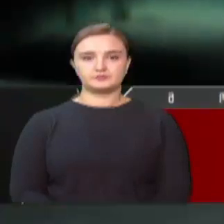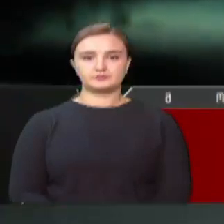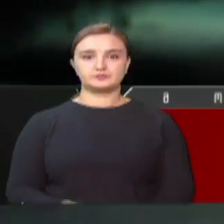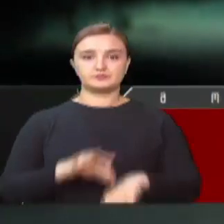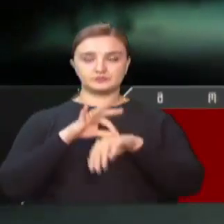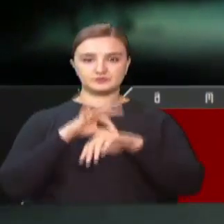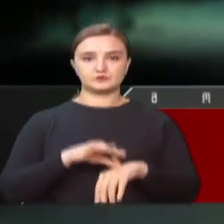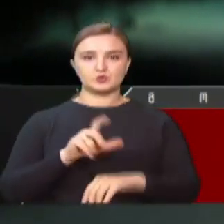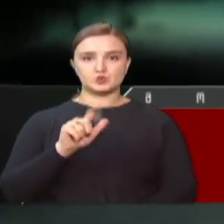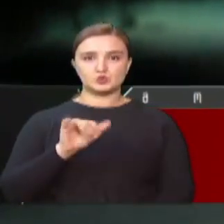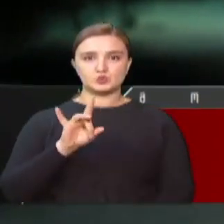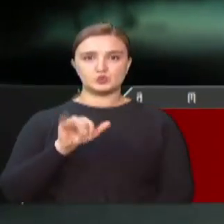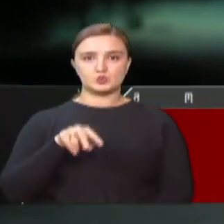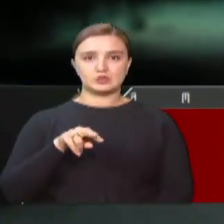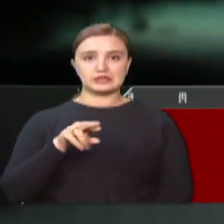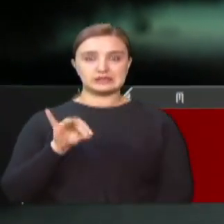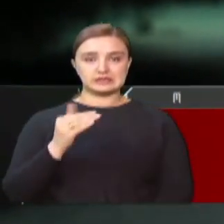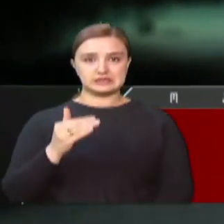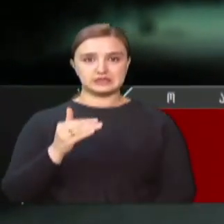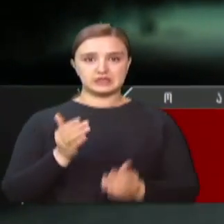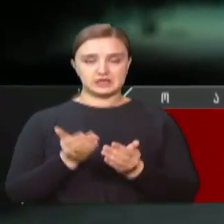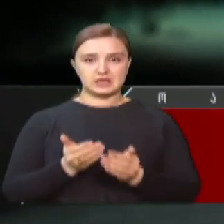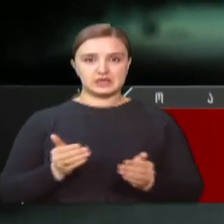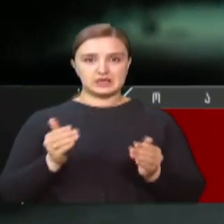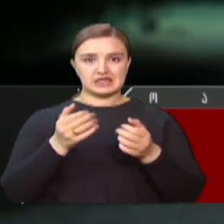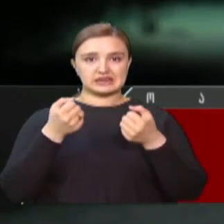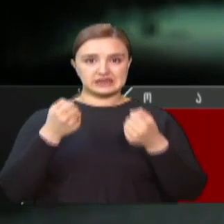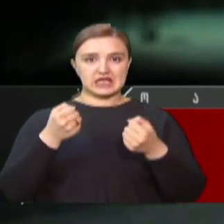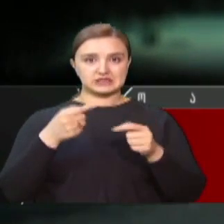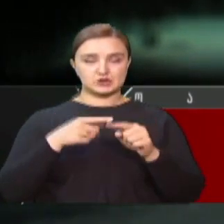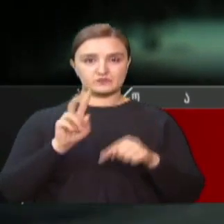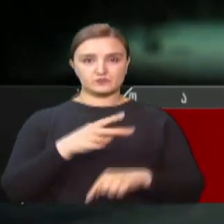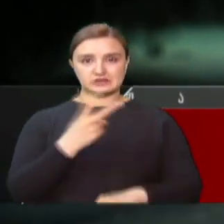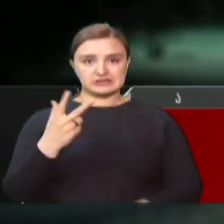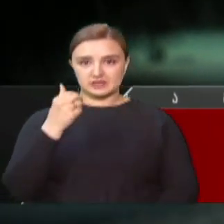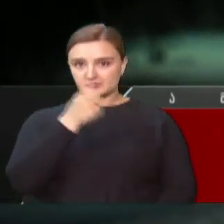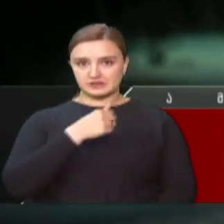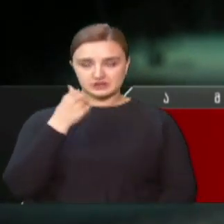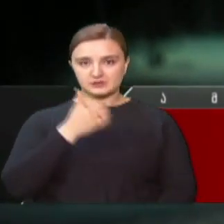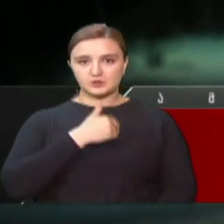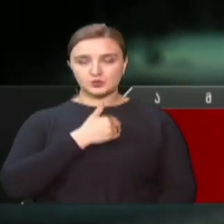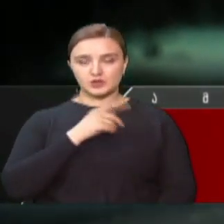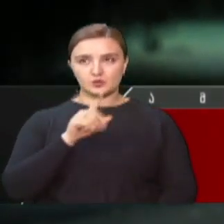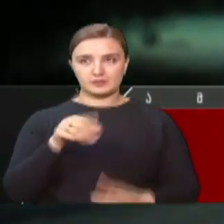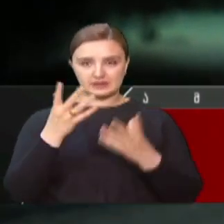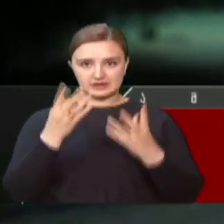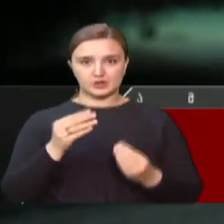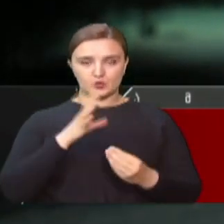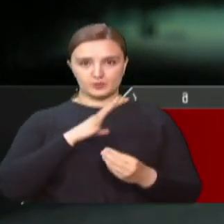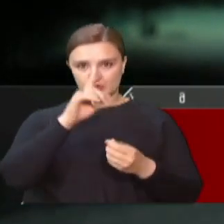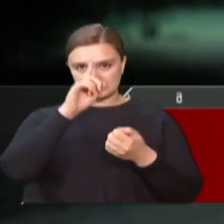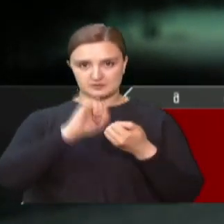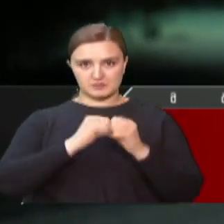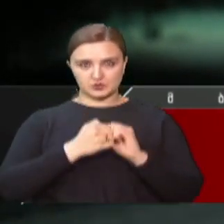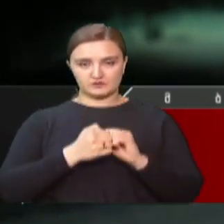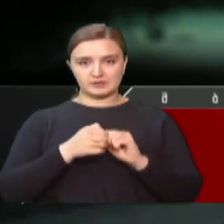ჩავატარეთ ზურლუდის თასი 2023. გვინდოდა რომ ეს დღე ყველასთვის გამორჩეული და დასამახსოვრებელი ყოფილიყო. სწორედ ამიტომ